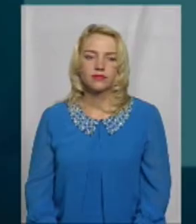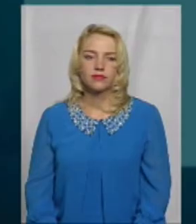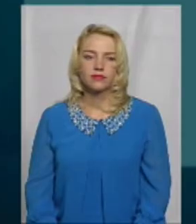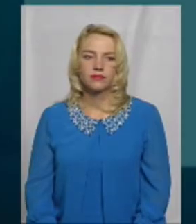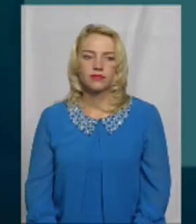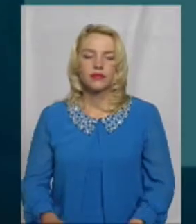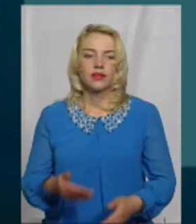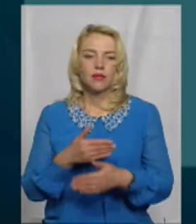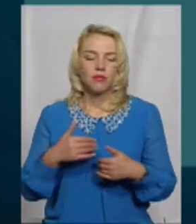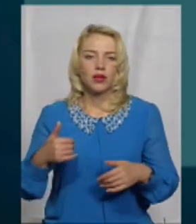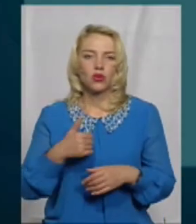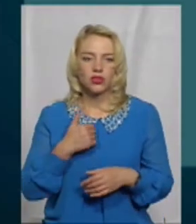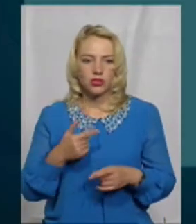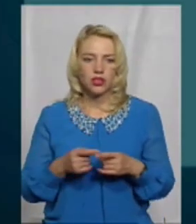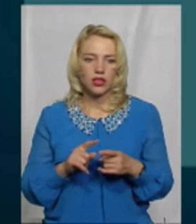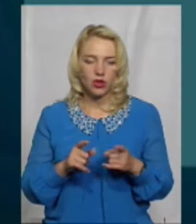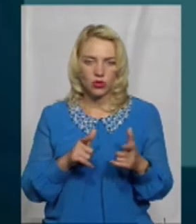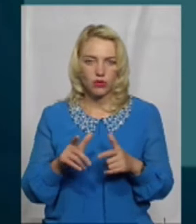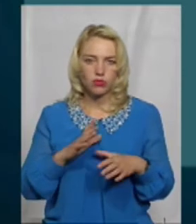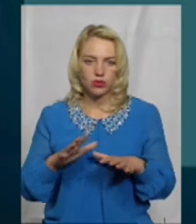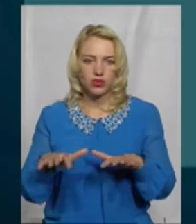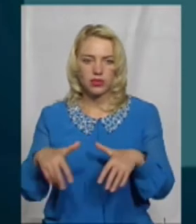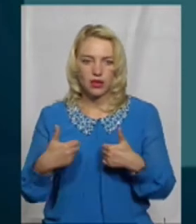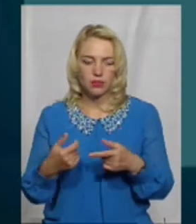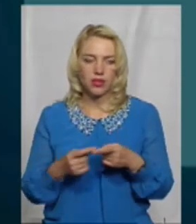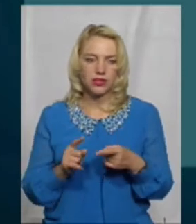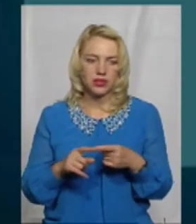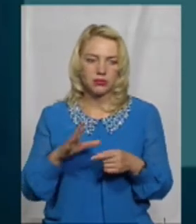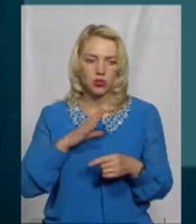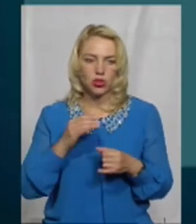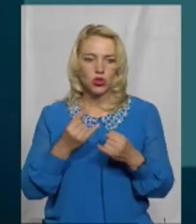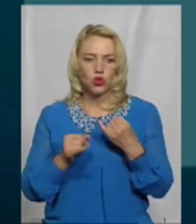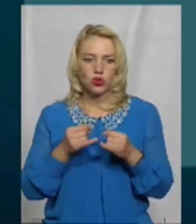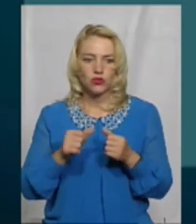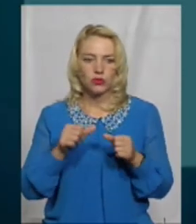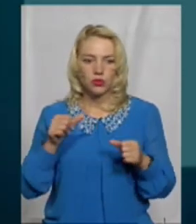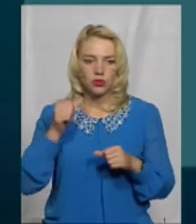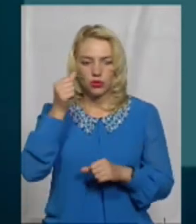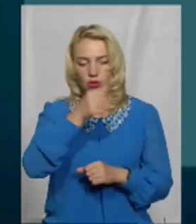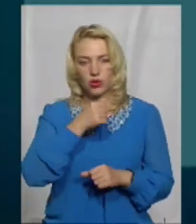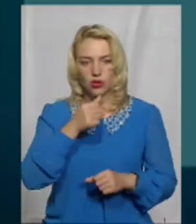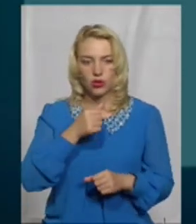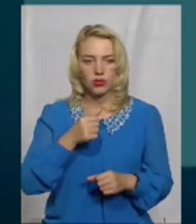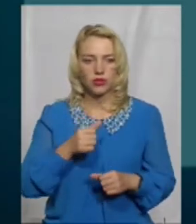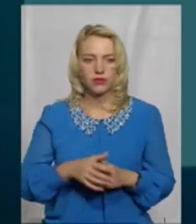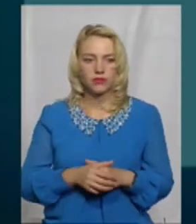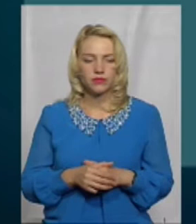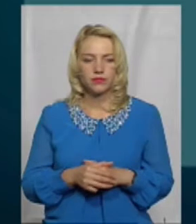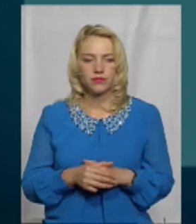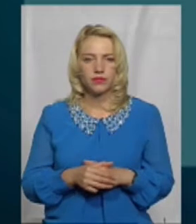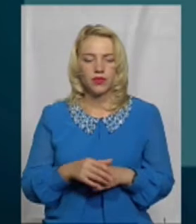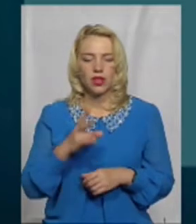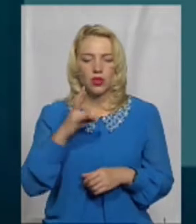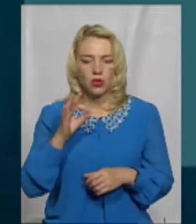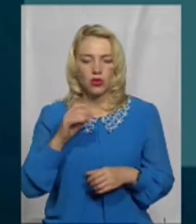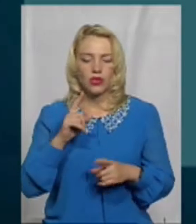Ми хотіли, були готові їх забрати. Ще десь це було в жовтні минулого року. Але була сесія в